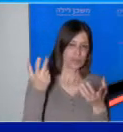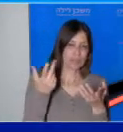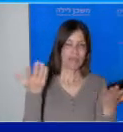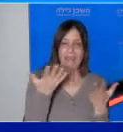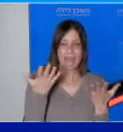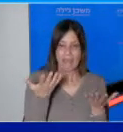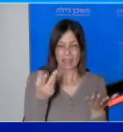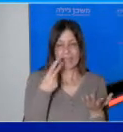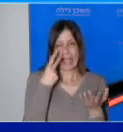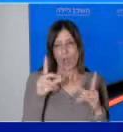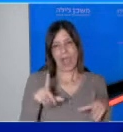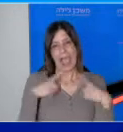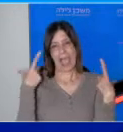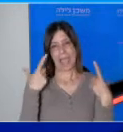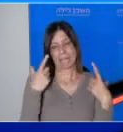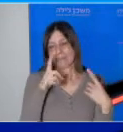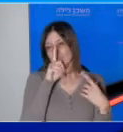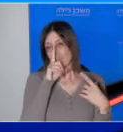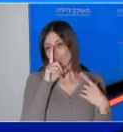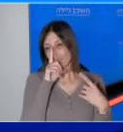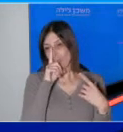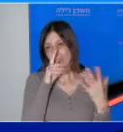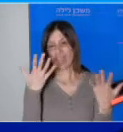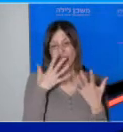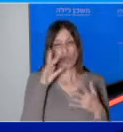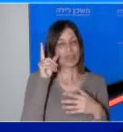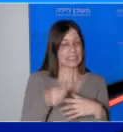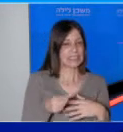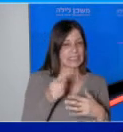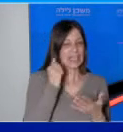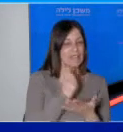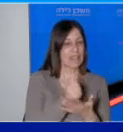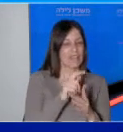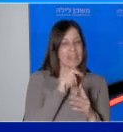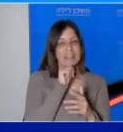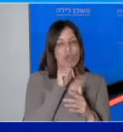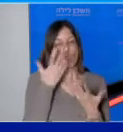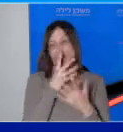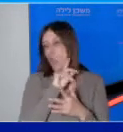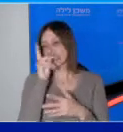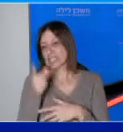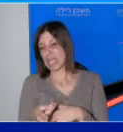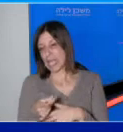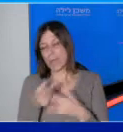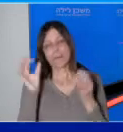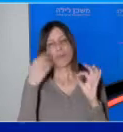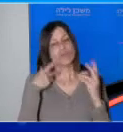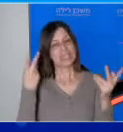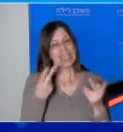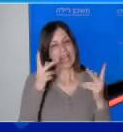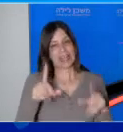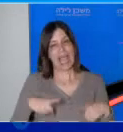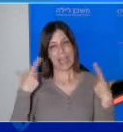ואיך בעצם יראו החיים שלנו מיום ראשון, איפה נצטרך את התו הירוק, איפה לא נצטרך, ובעיקר, איפה זה יקל לנו את